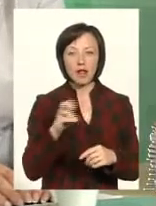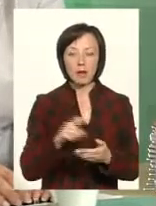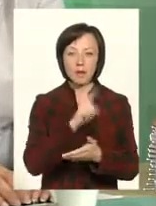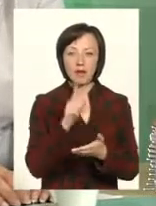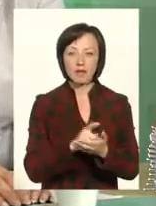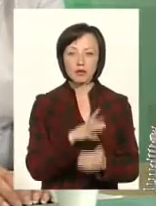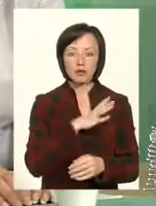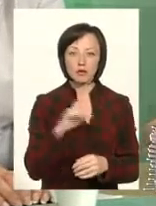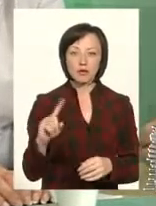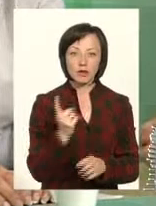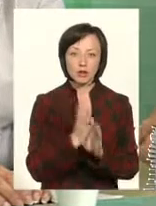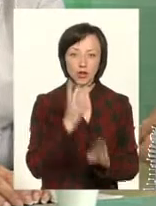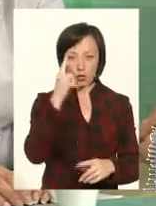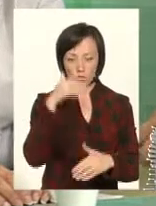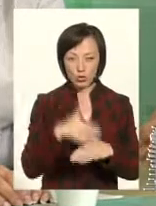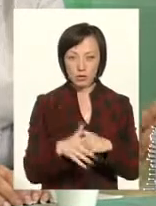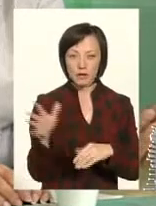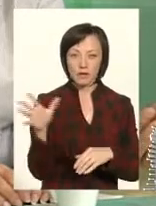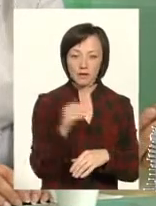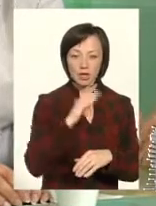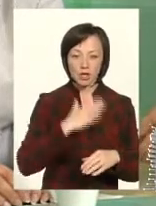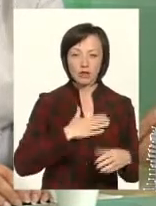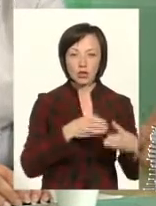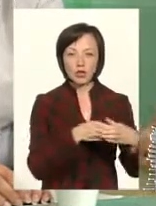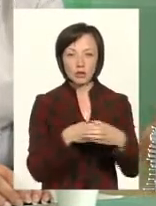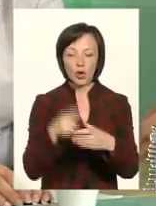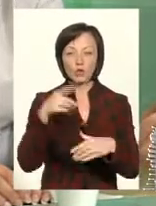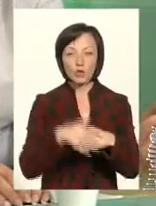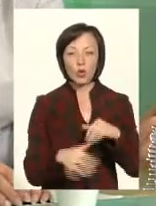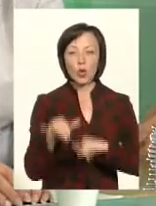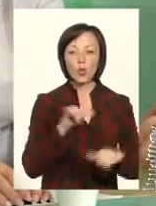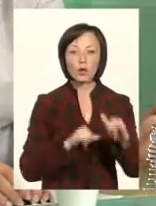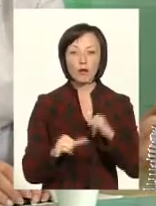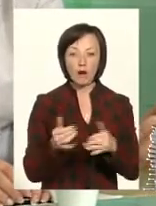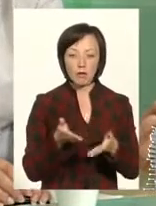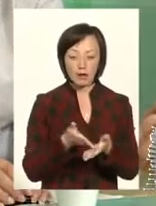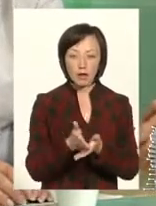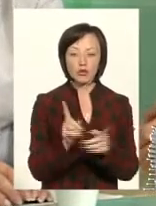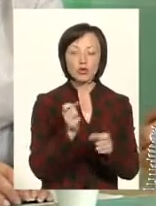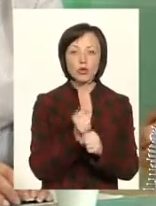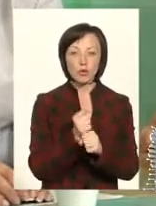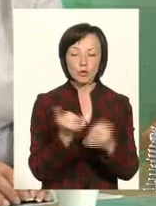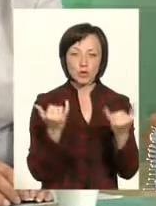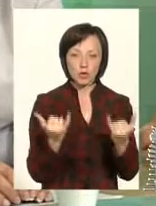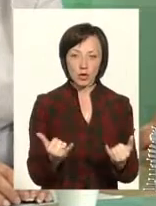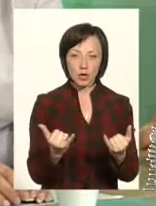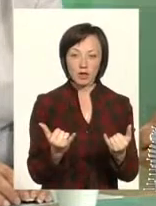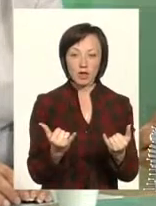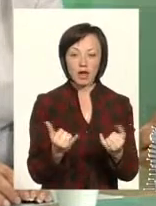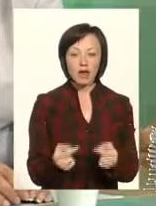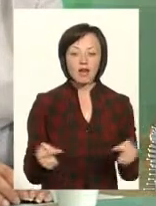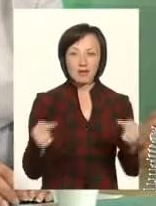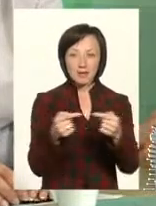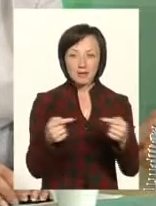в першу чергу розуміння всієї нашої громади, розуміння, куди ми йдемо і що ми робимо сьогодні. Так? Тому що в унісон